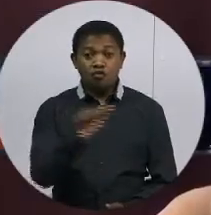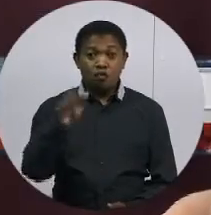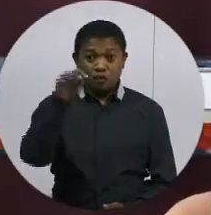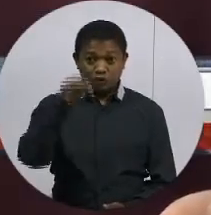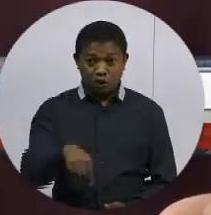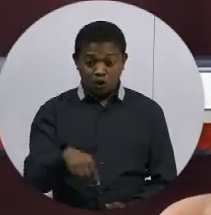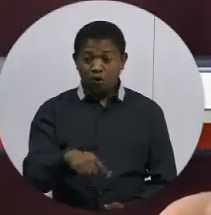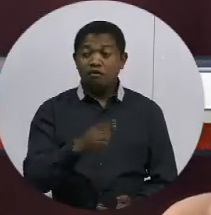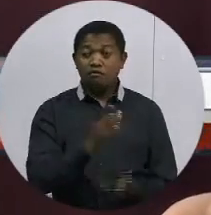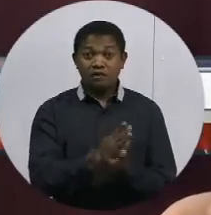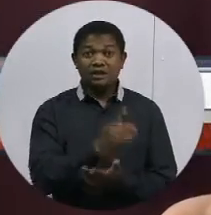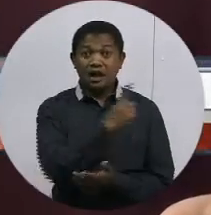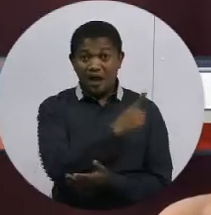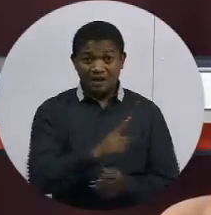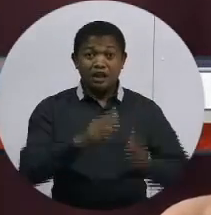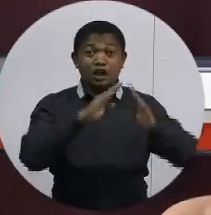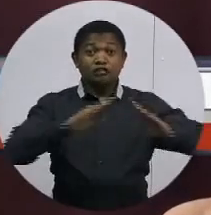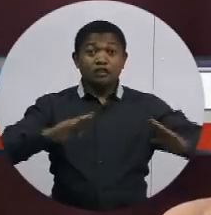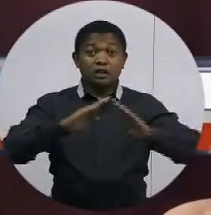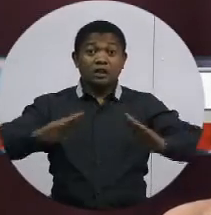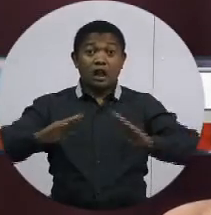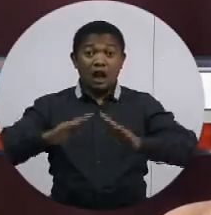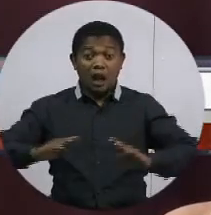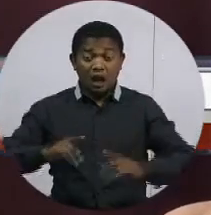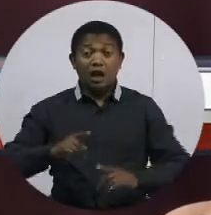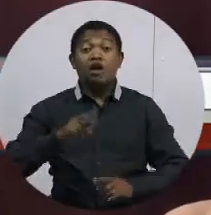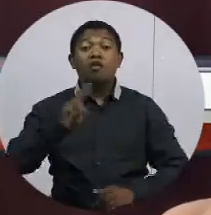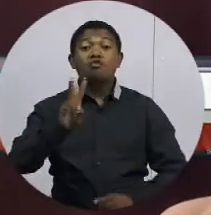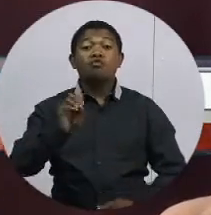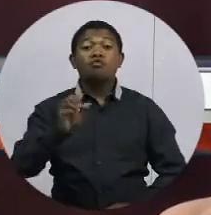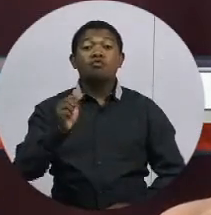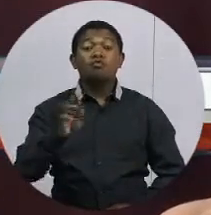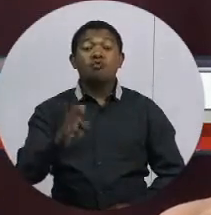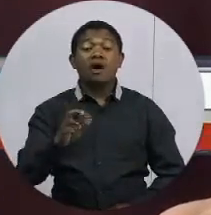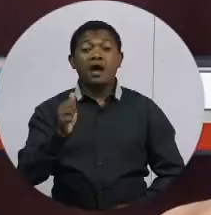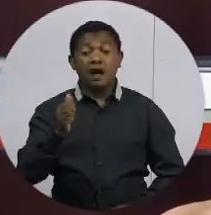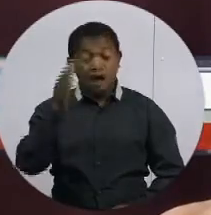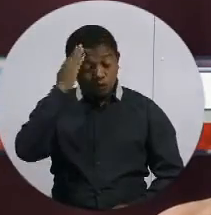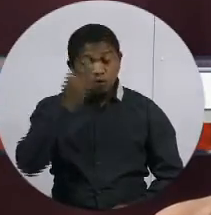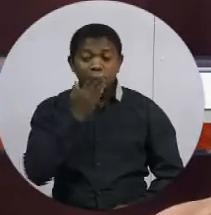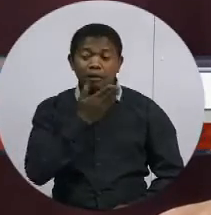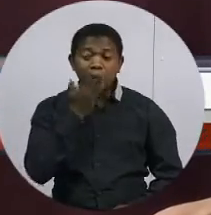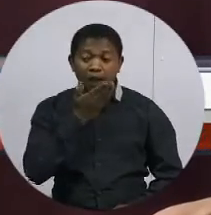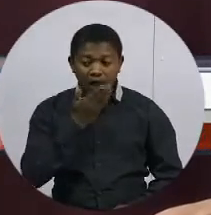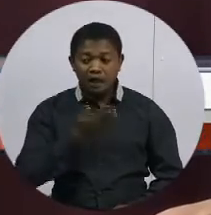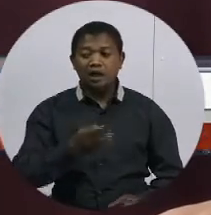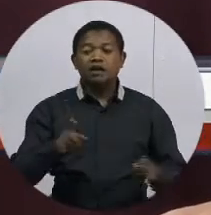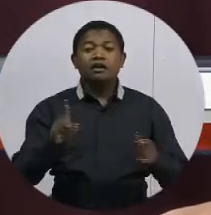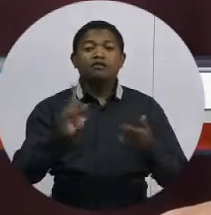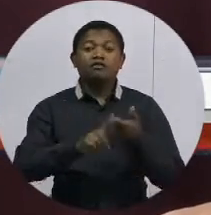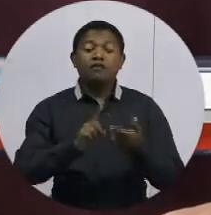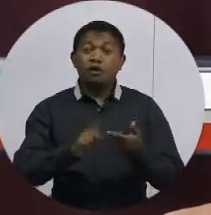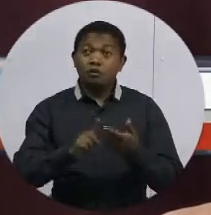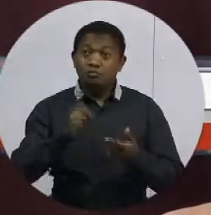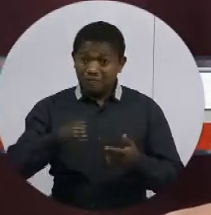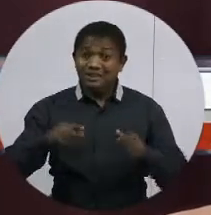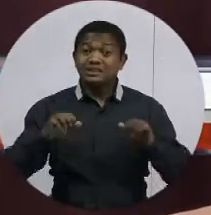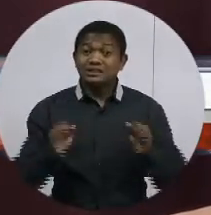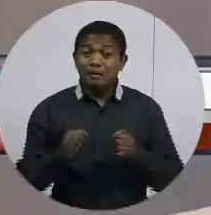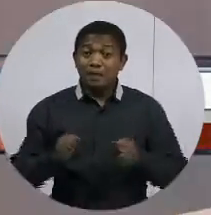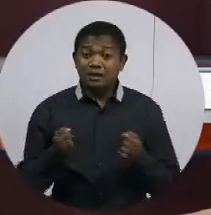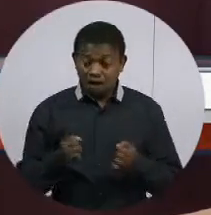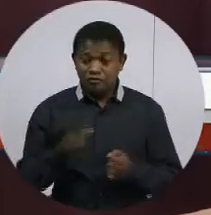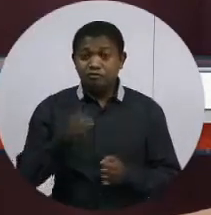villageois ao amin'ny essai clinique dia misy anakiroa any Tamatavy zay aloha dia ny anankiray